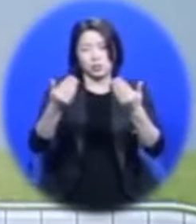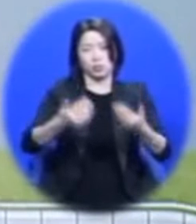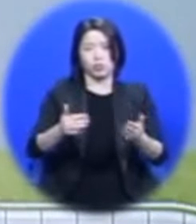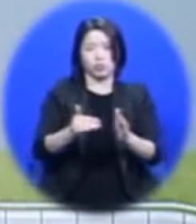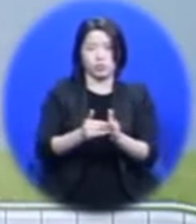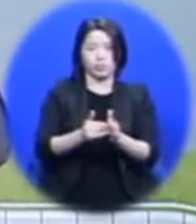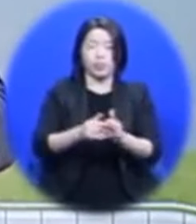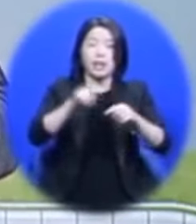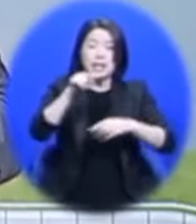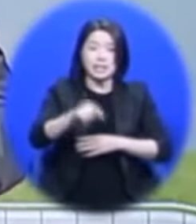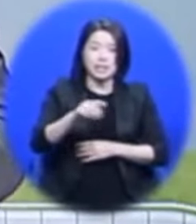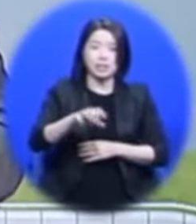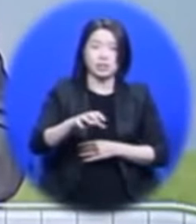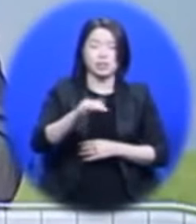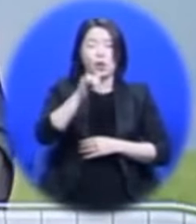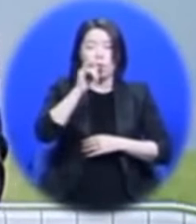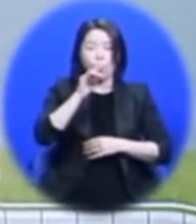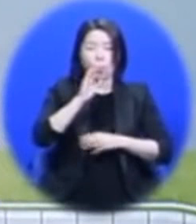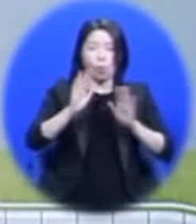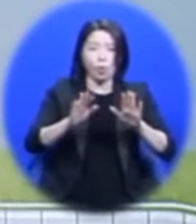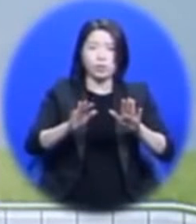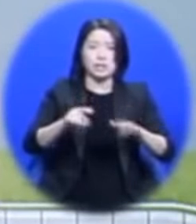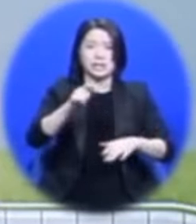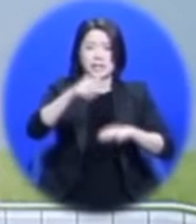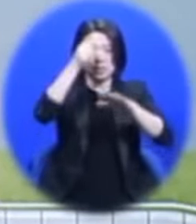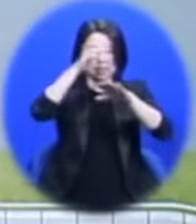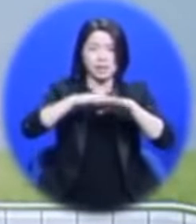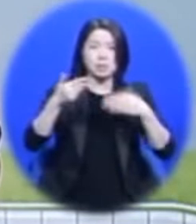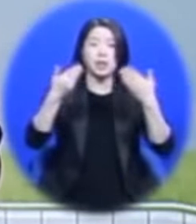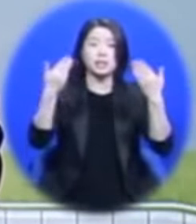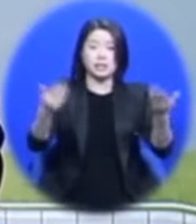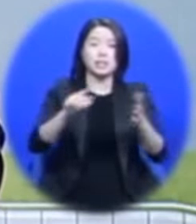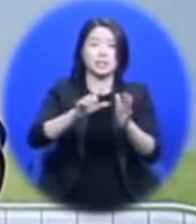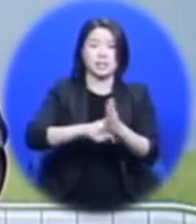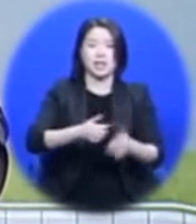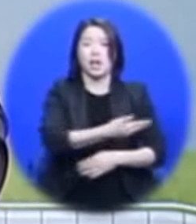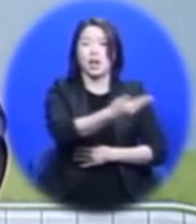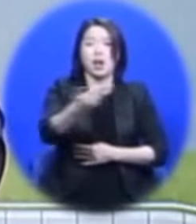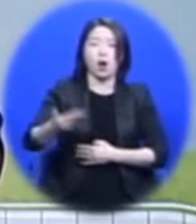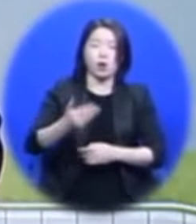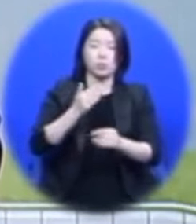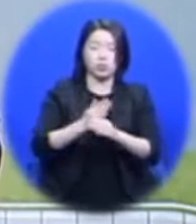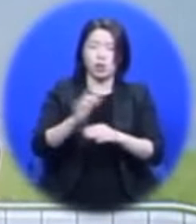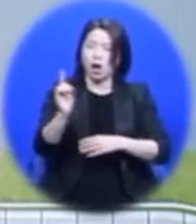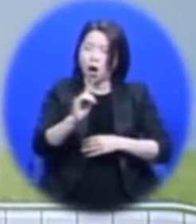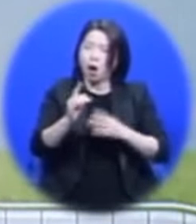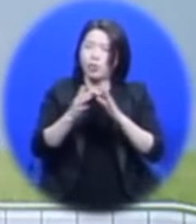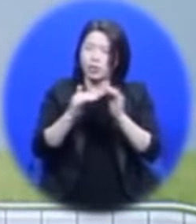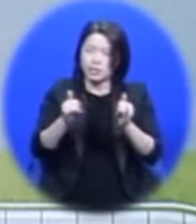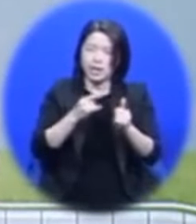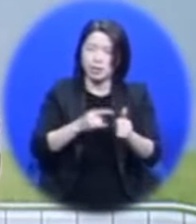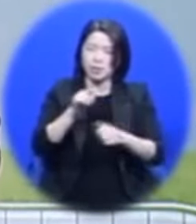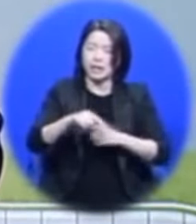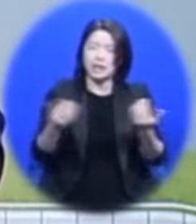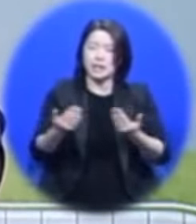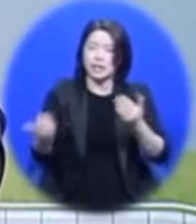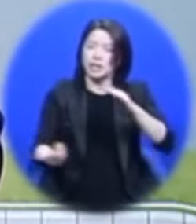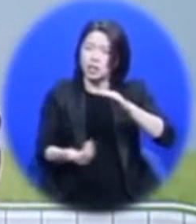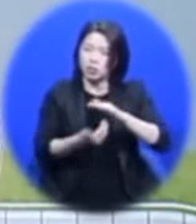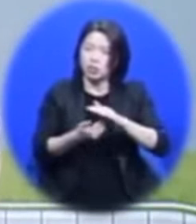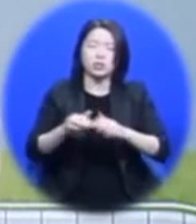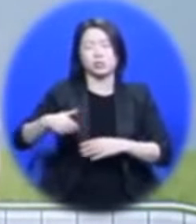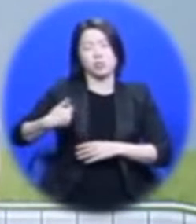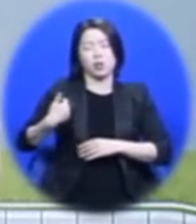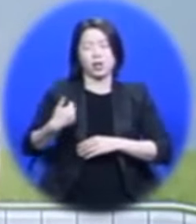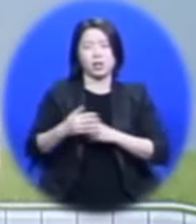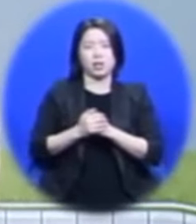이것이 오늘 지금 이 예배를 드리는 시간에 여러분들 중에 어떤 사람에게 이 일이 이루어질지 모르는